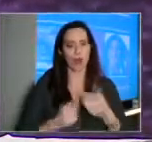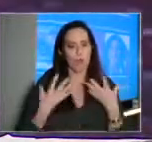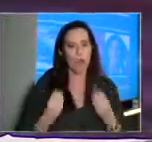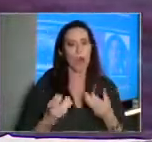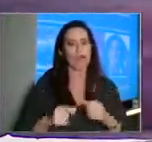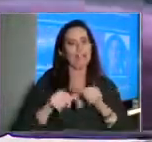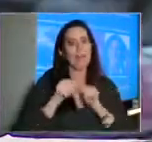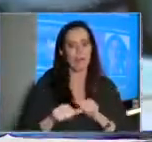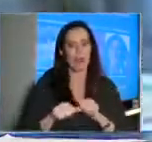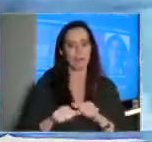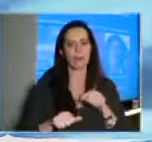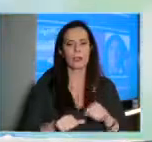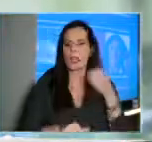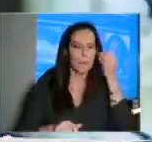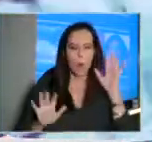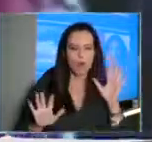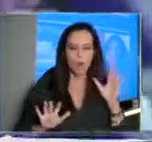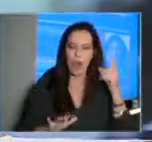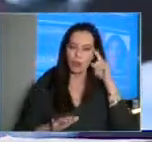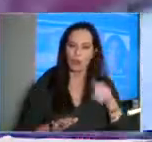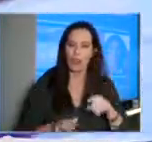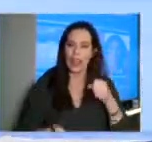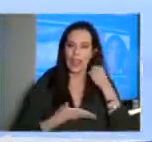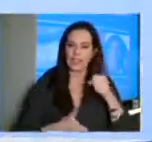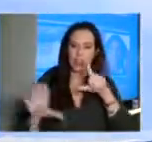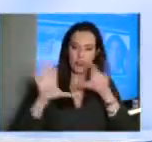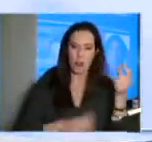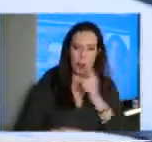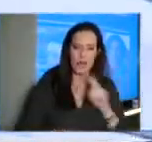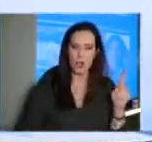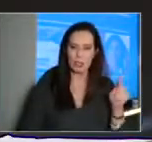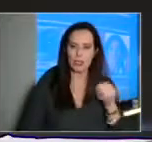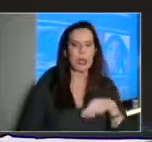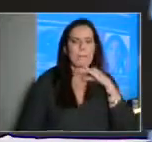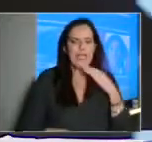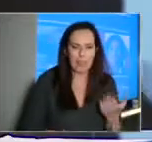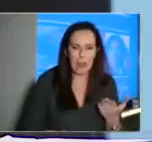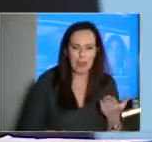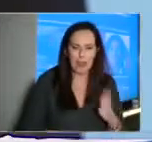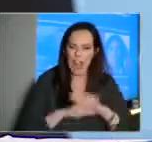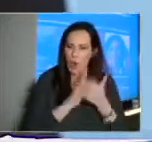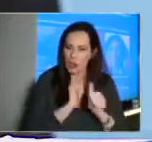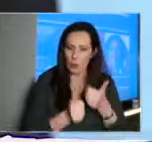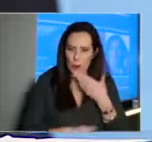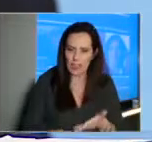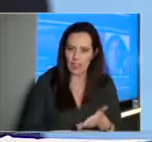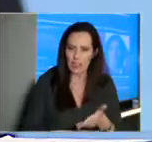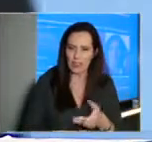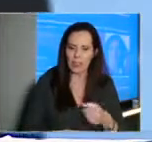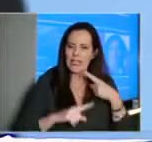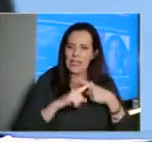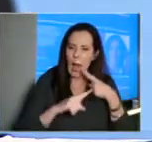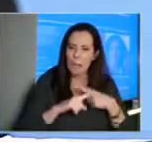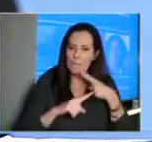בהרבה תמיכה, זה בולשיט. לחשוב שתקציב של 700 מיליון שקל זה מספיק לכל הספורט בישראל, תכפיל